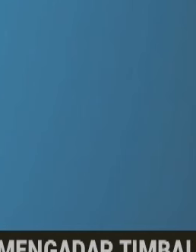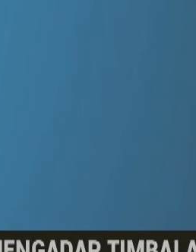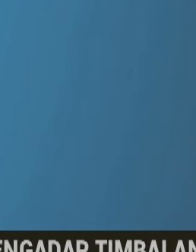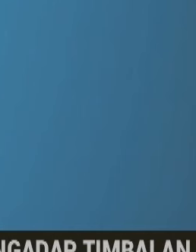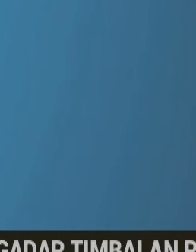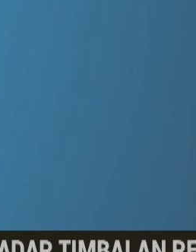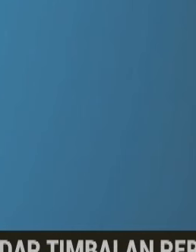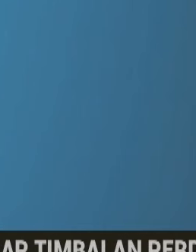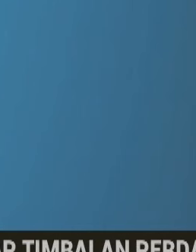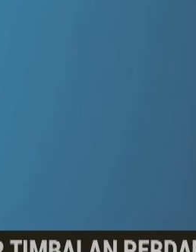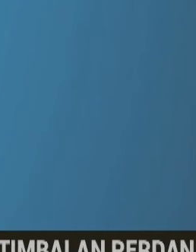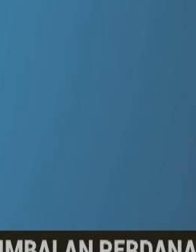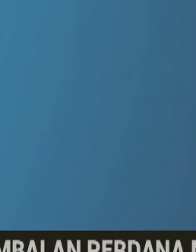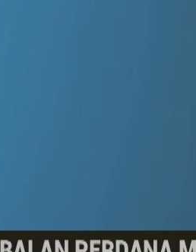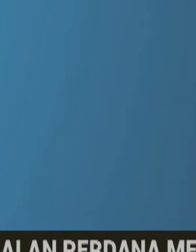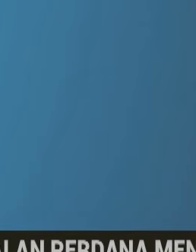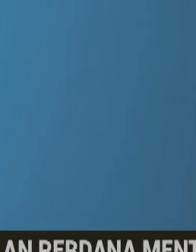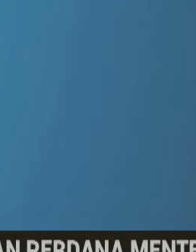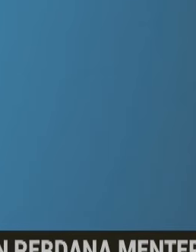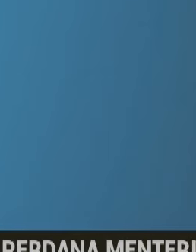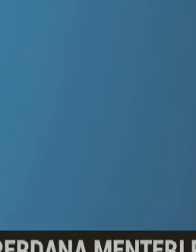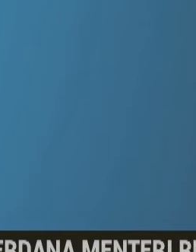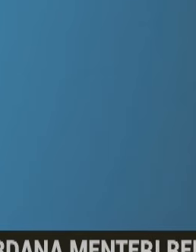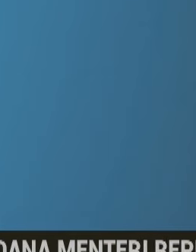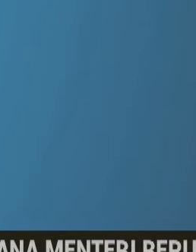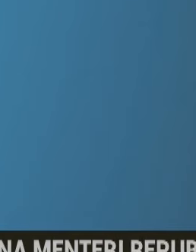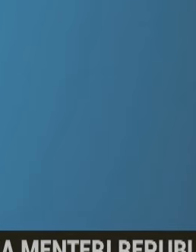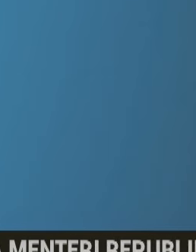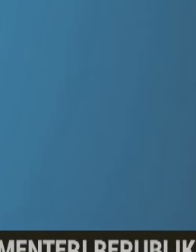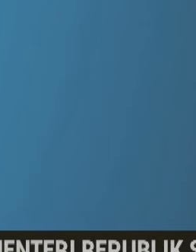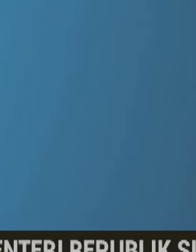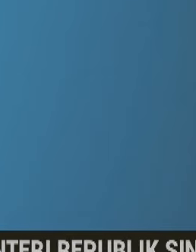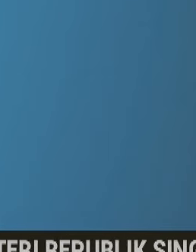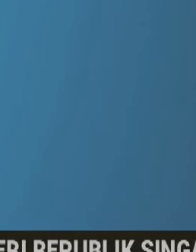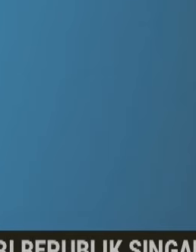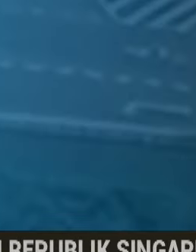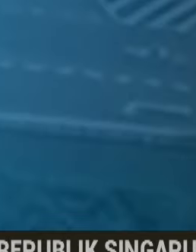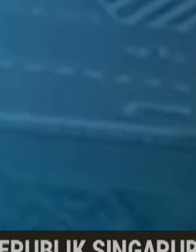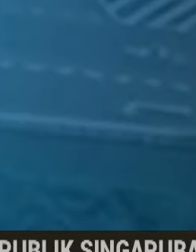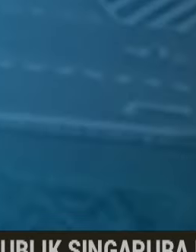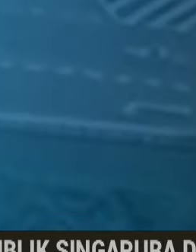Julai bermula pukul 9 pagi sehingga 4 pagi.